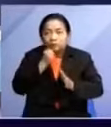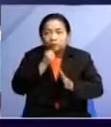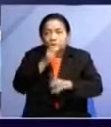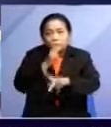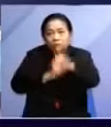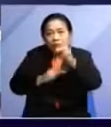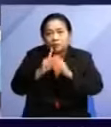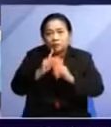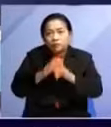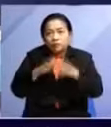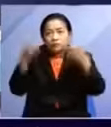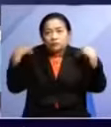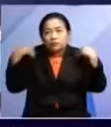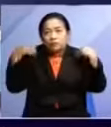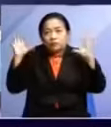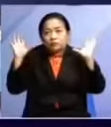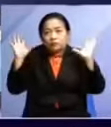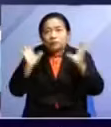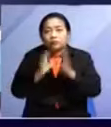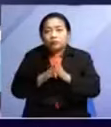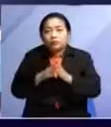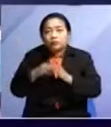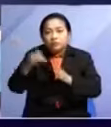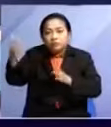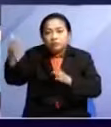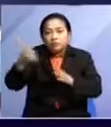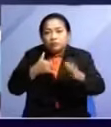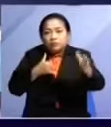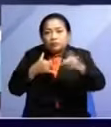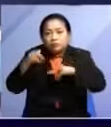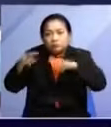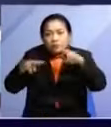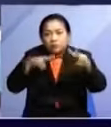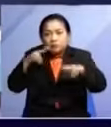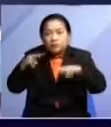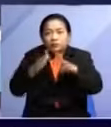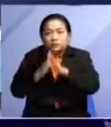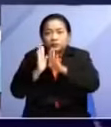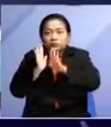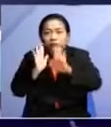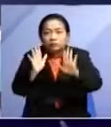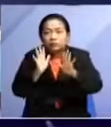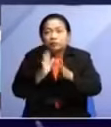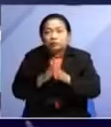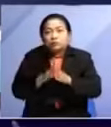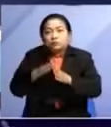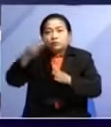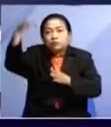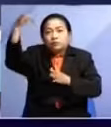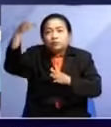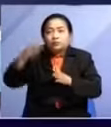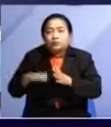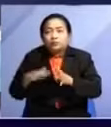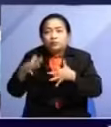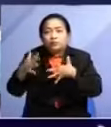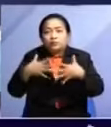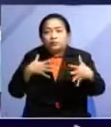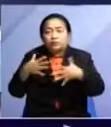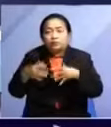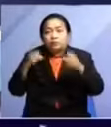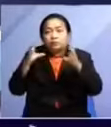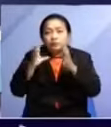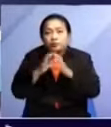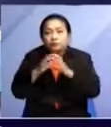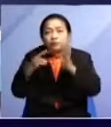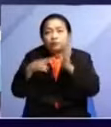ทุกหน่วยงานเข้ามาให้ความรู้แลให้เกิดมีหน่วยงานเข้ามาให้ความรู้และแบบนี้แล้วพี่น้องประชาชนที่เขาอยู่ในกลุ่มเปราะ